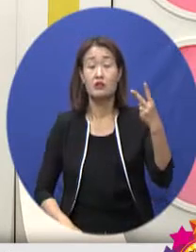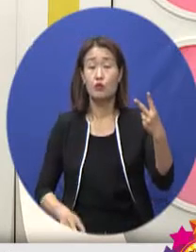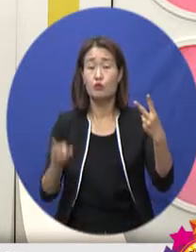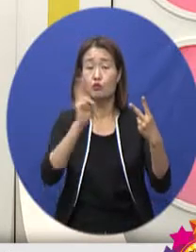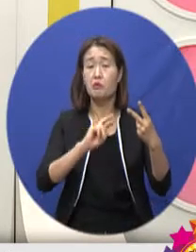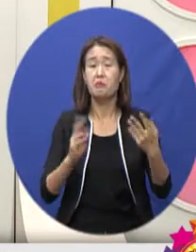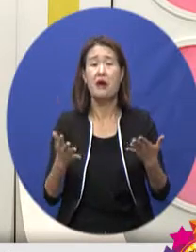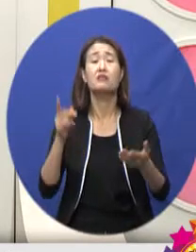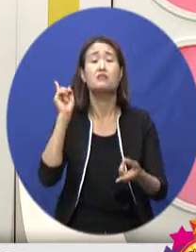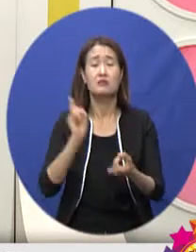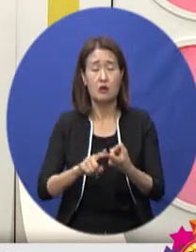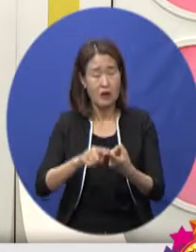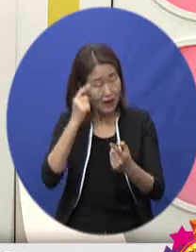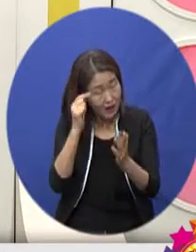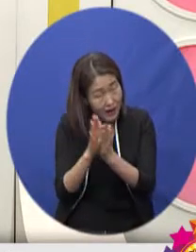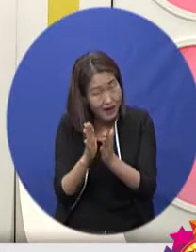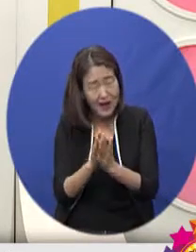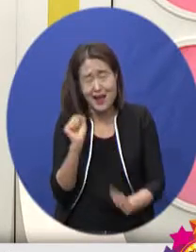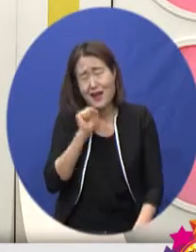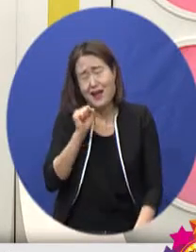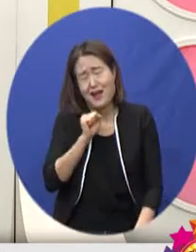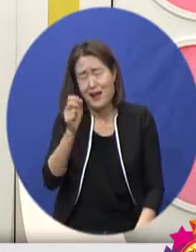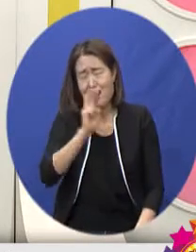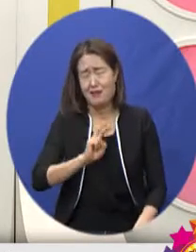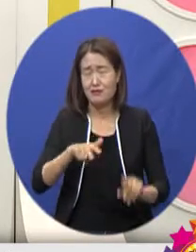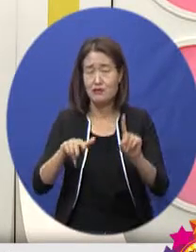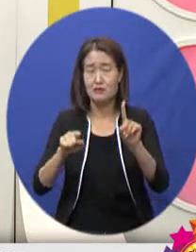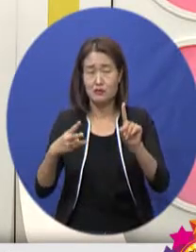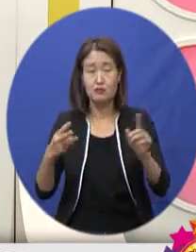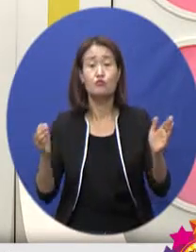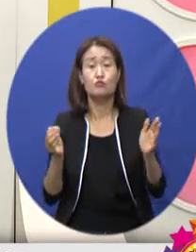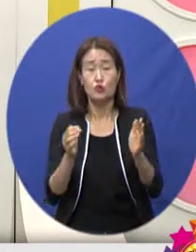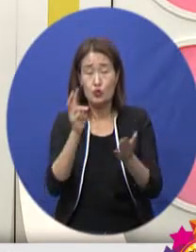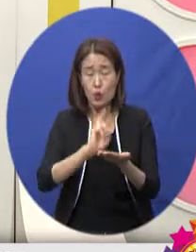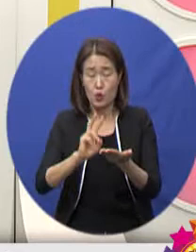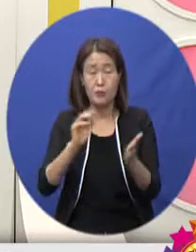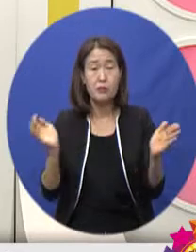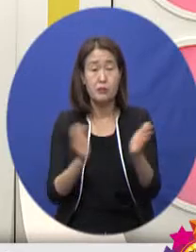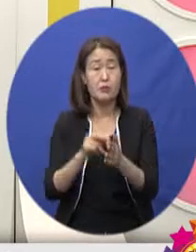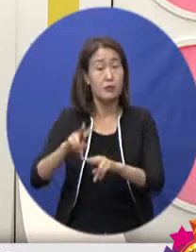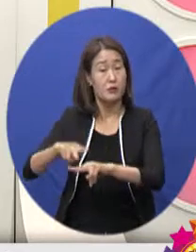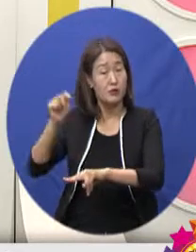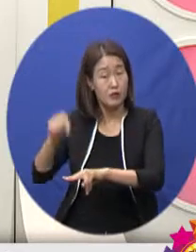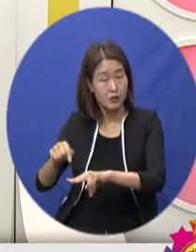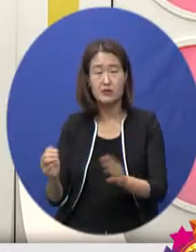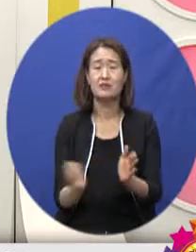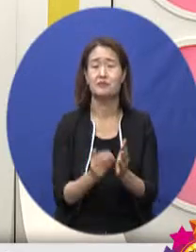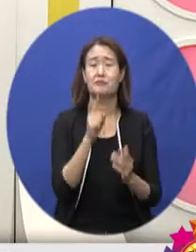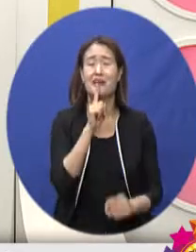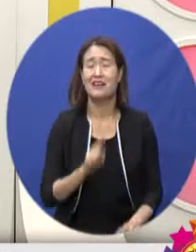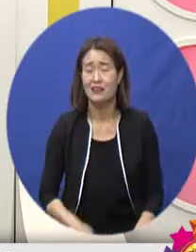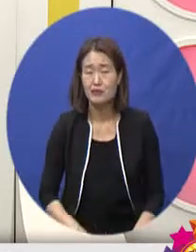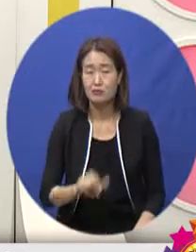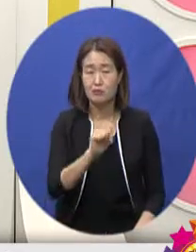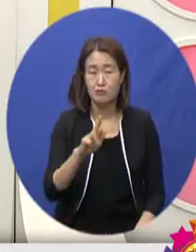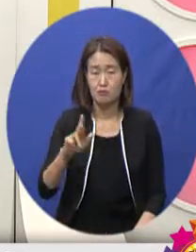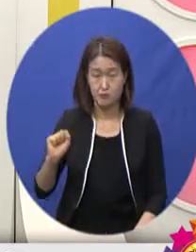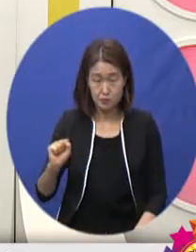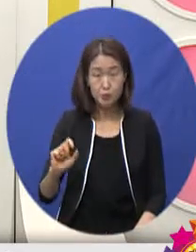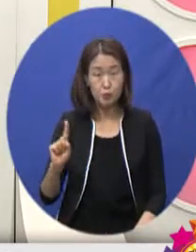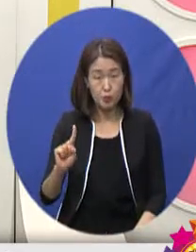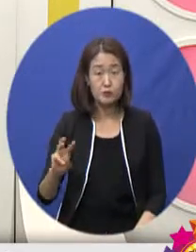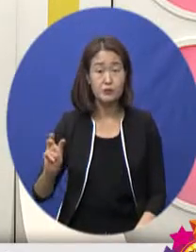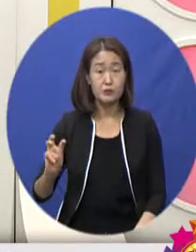들어오셔서 본인의 애창곡을 1절 불러주시고 우물정자 눌러주시면 되겠습니다. 네, 저희 ARS 전화는